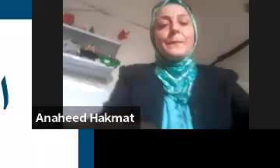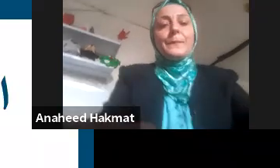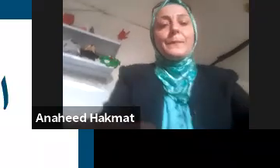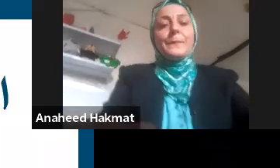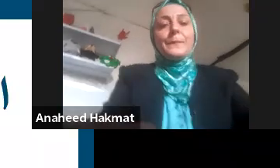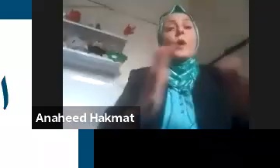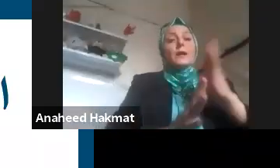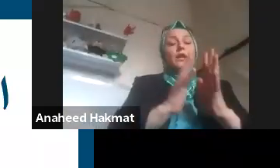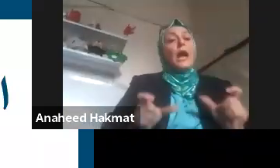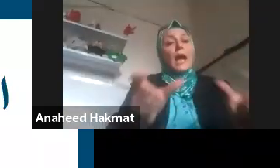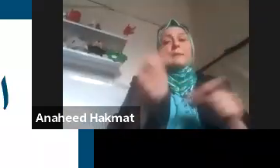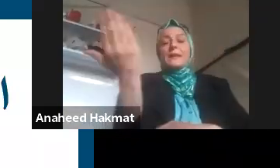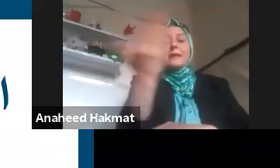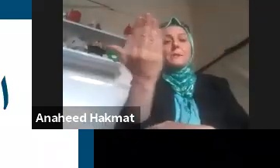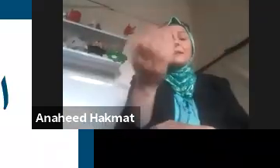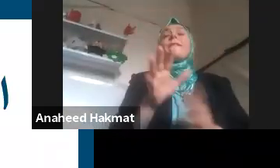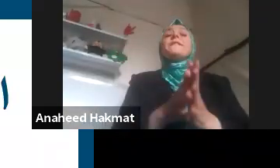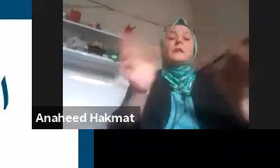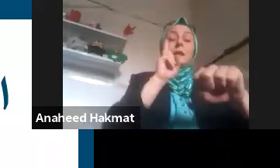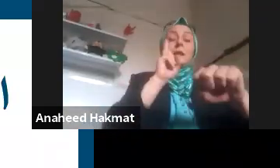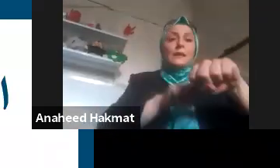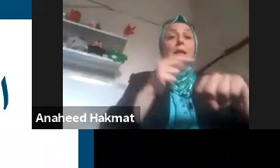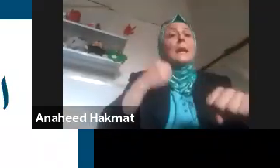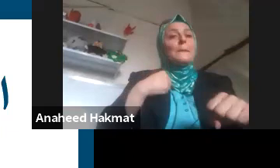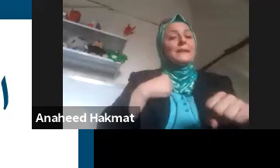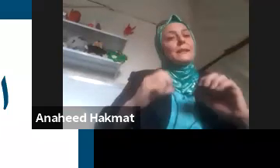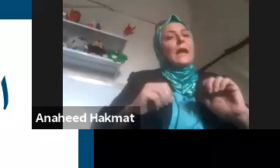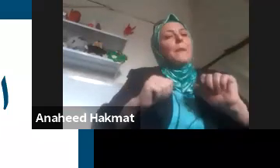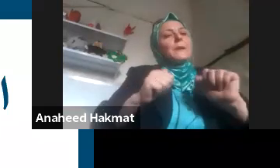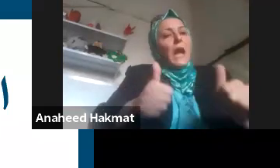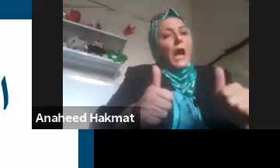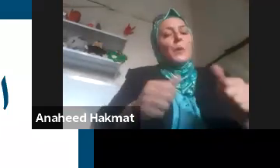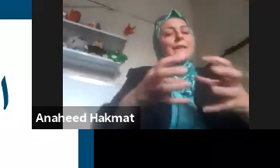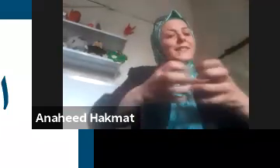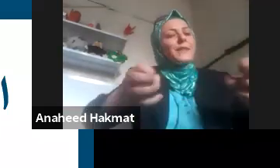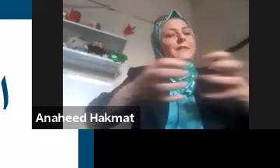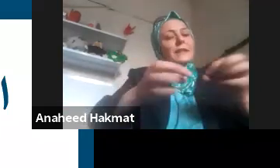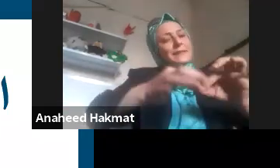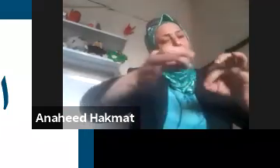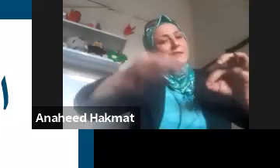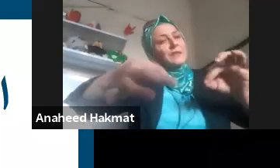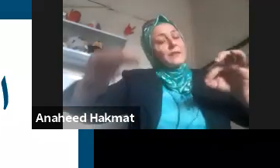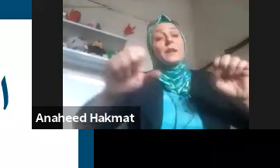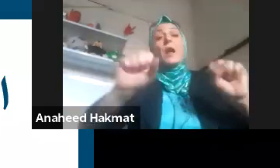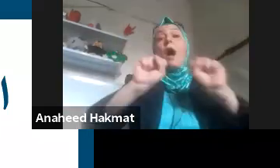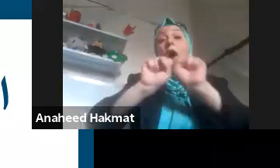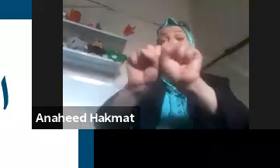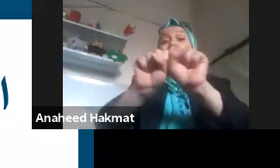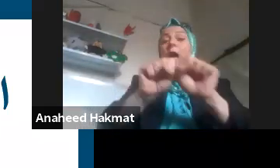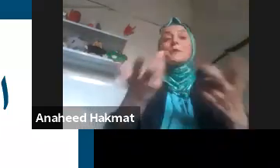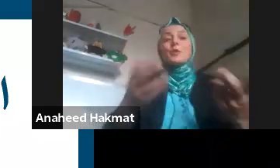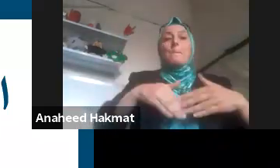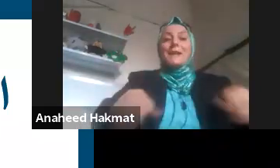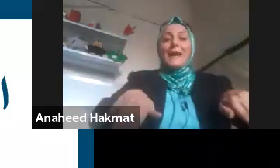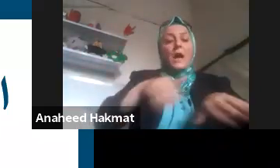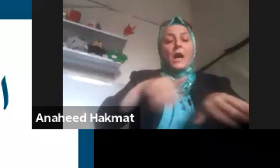هيدا الدليل، بس نحن حنكون عم نعاود أو نفوت بشوية تفاصيل أكتر خاصة بالإعاقة والدمج. رح كون عم بحكي